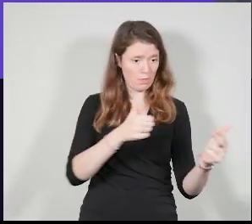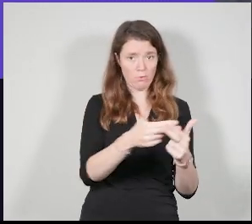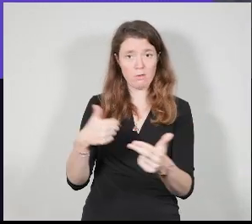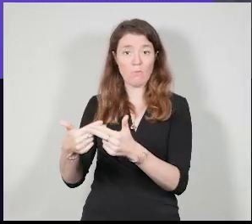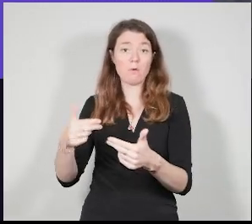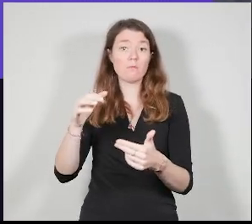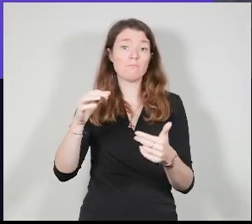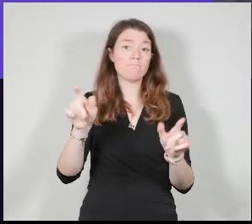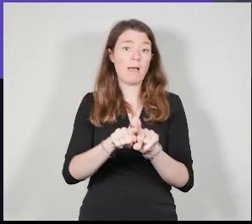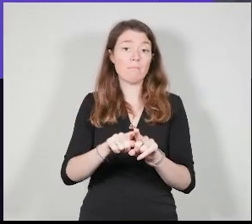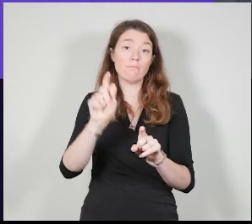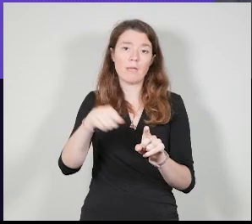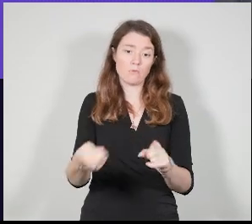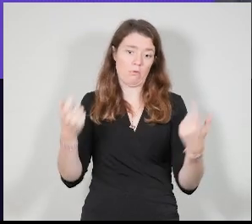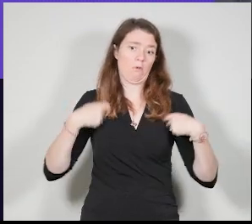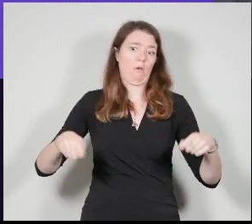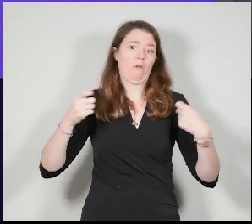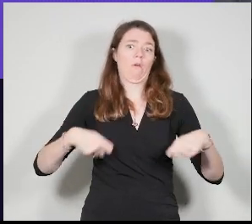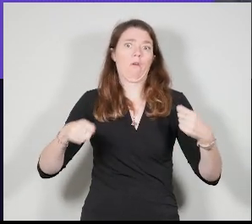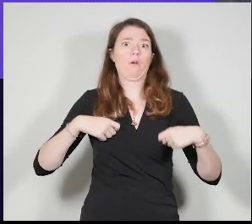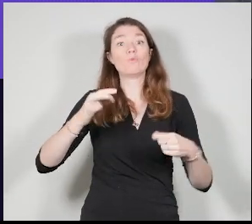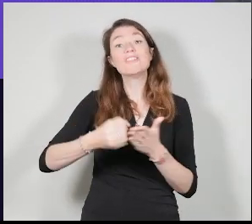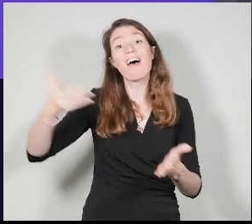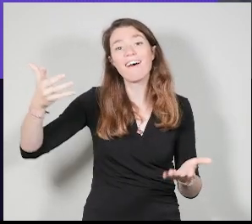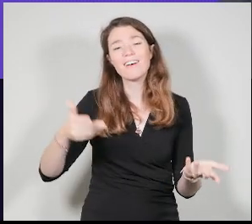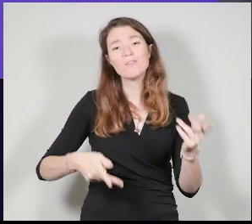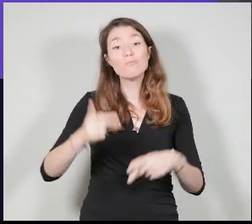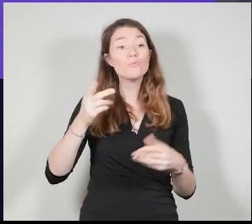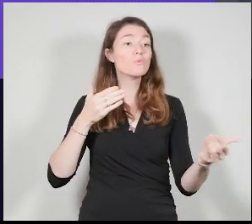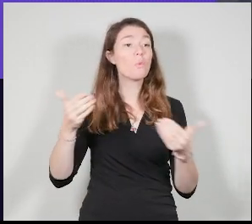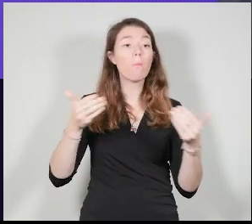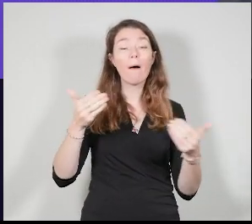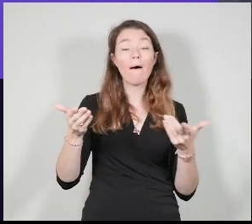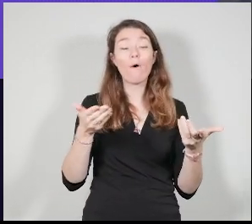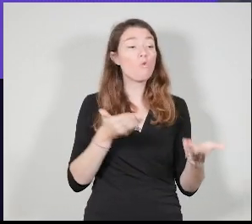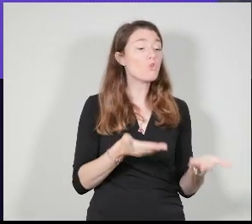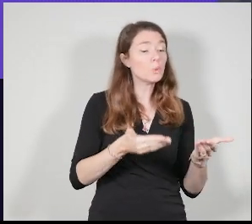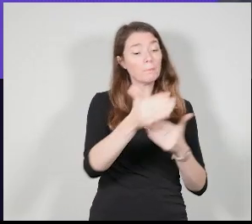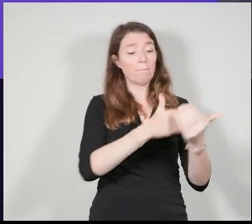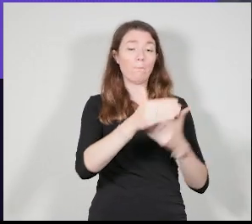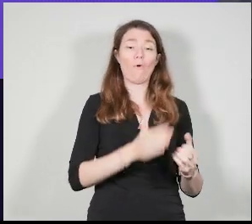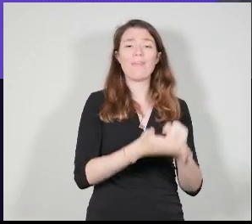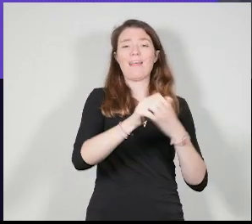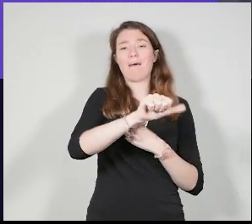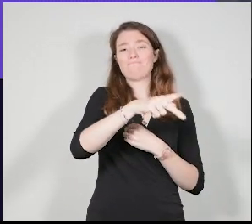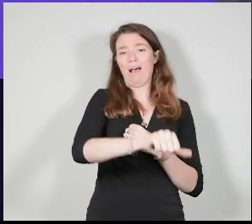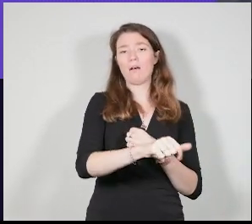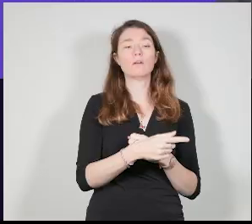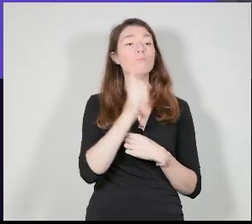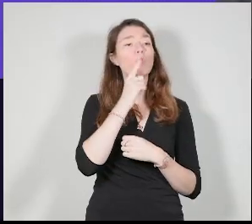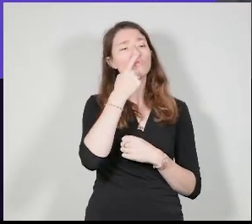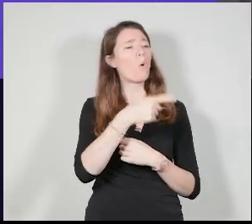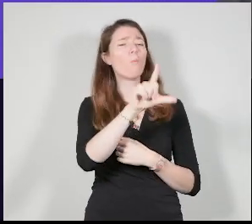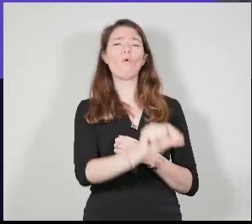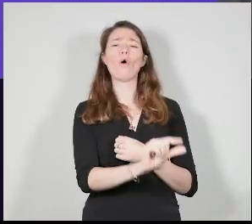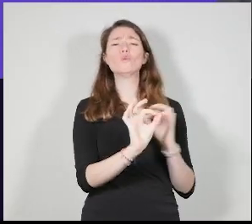coûter cher. Et beaucoup plus que ce qu'est aujourd'hui un plan d'aide à pas, puisqu'on a l'impression que ça ne coûte pas cher, mais